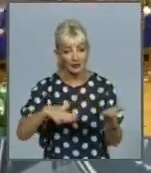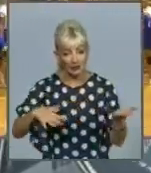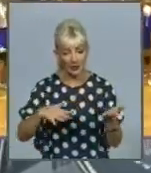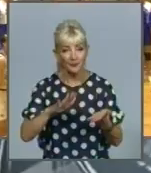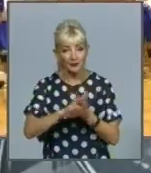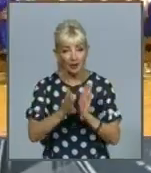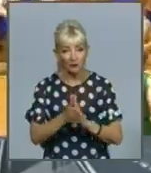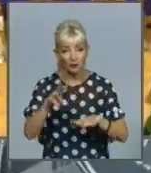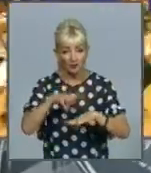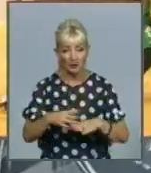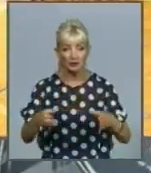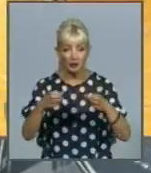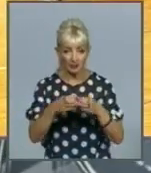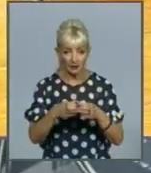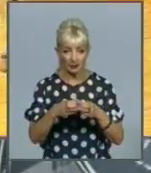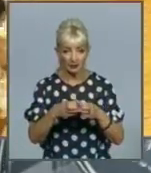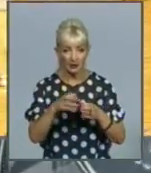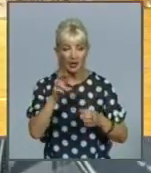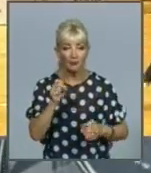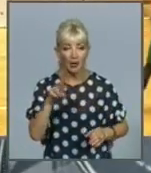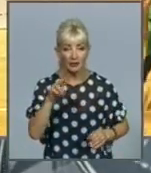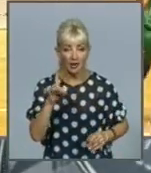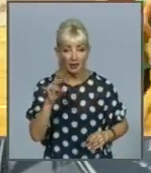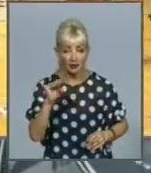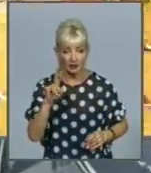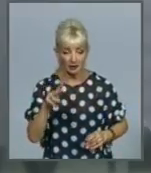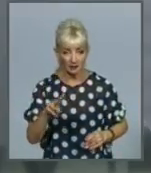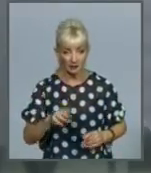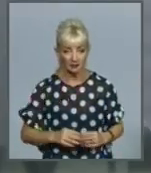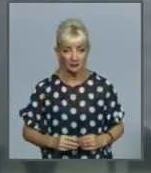с капитаном команды Игорем Бояркиным.